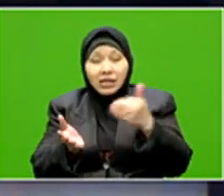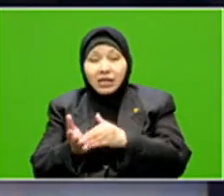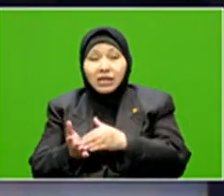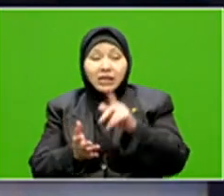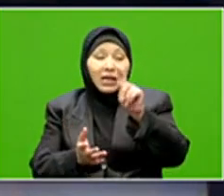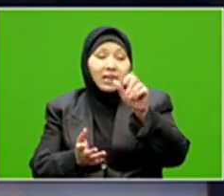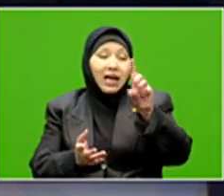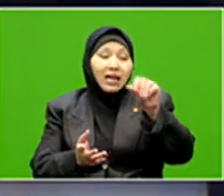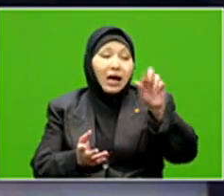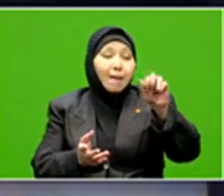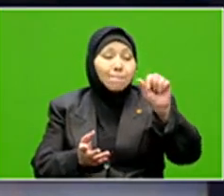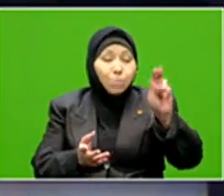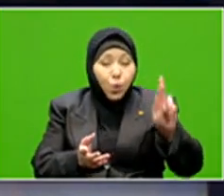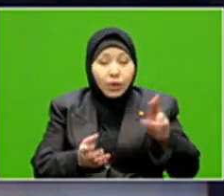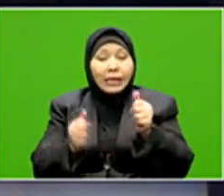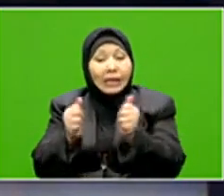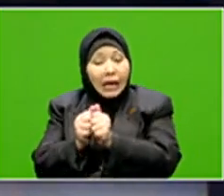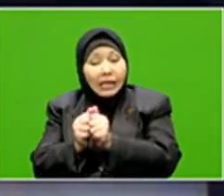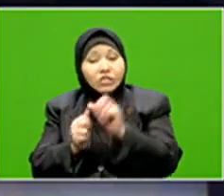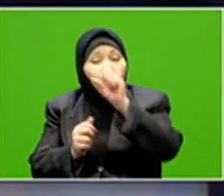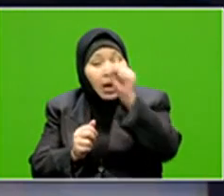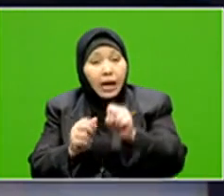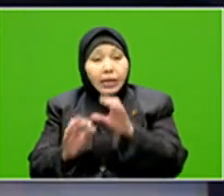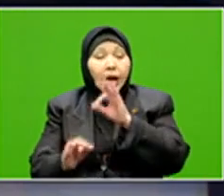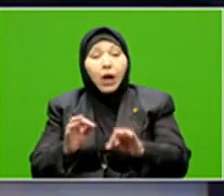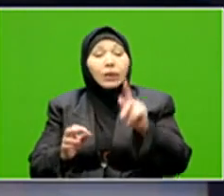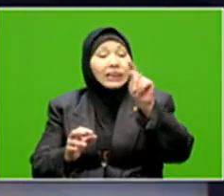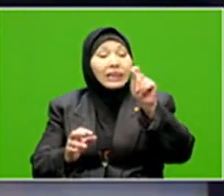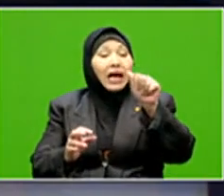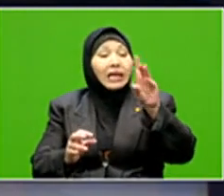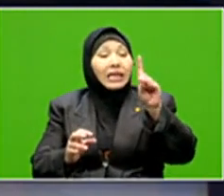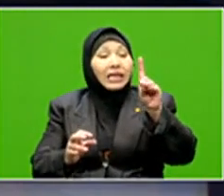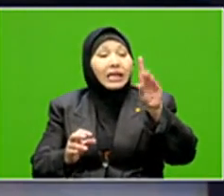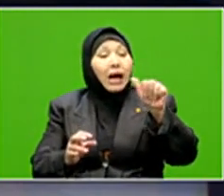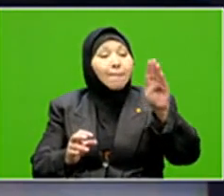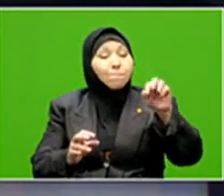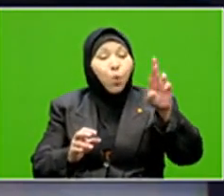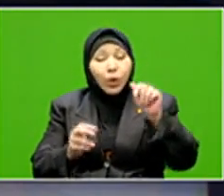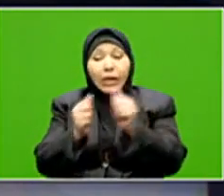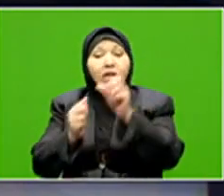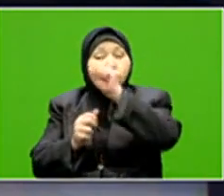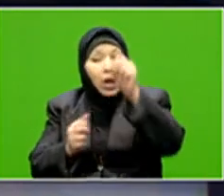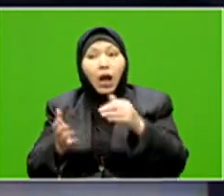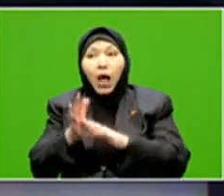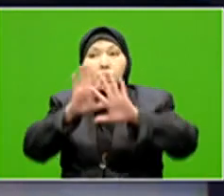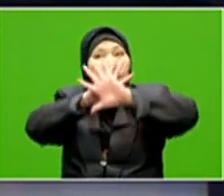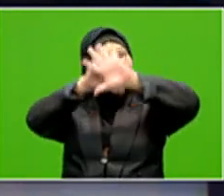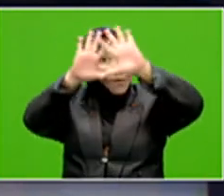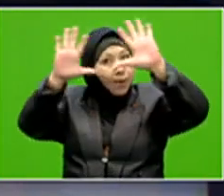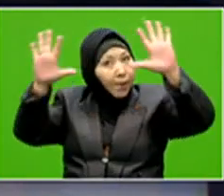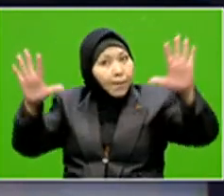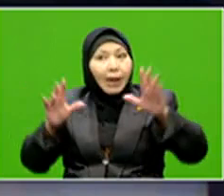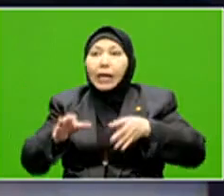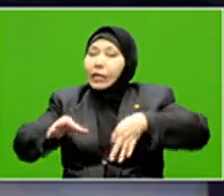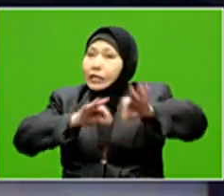tadabbur dengan soalan. Ya, kalau tadabbur terus kita dapat manfaat, tapi kalau kita tadabbur dengan saya soal, dia lagi cerah lagi, apatah lagi